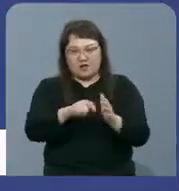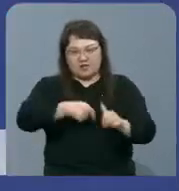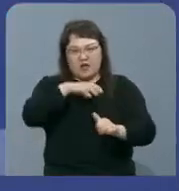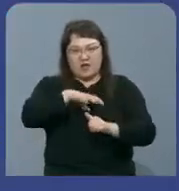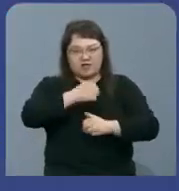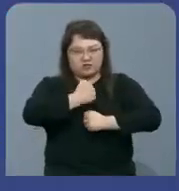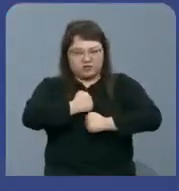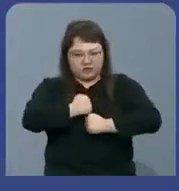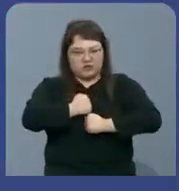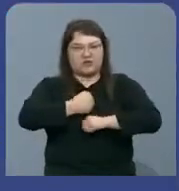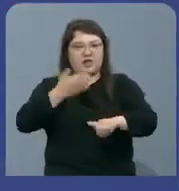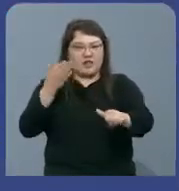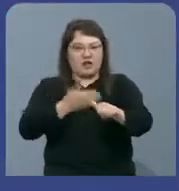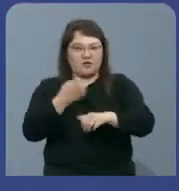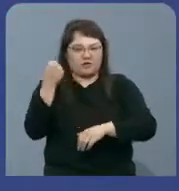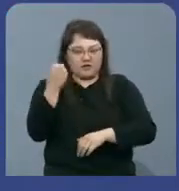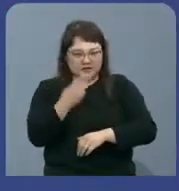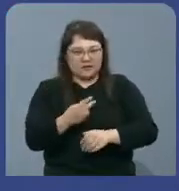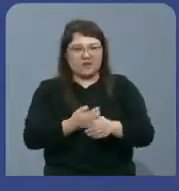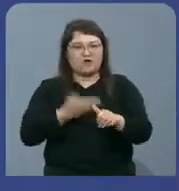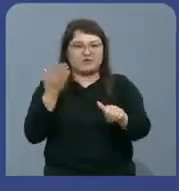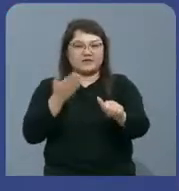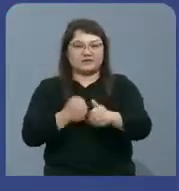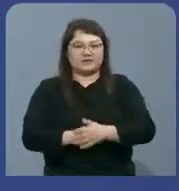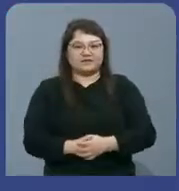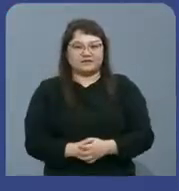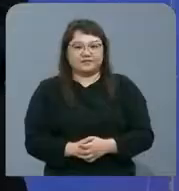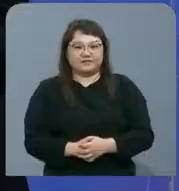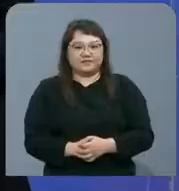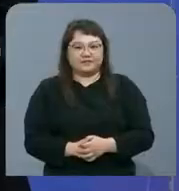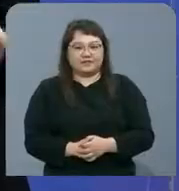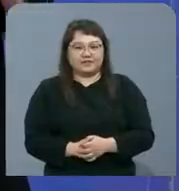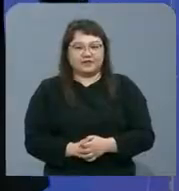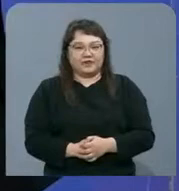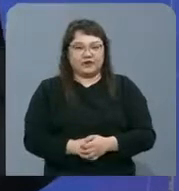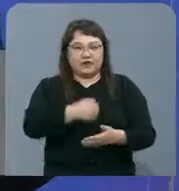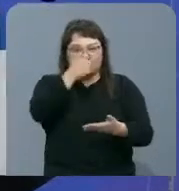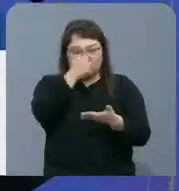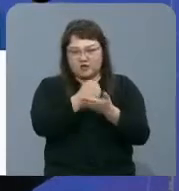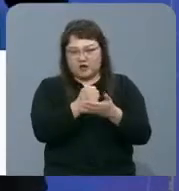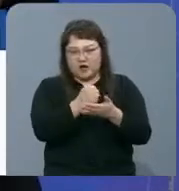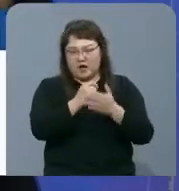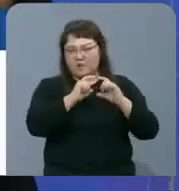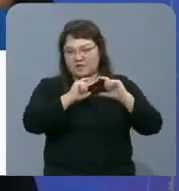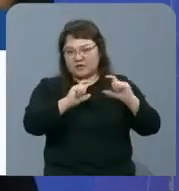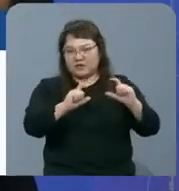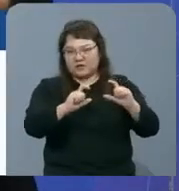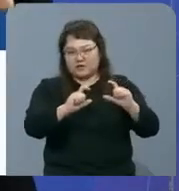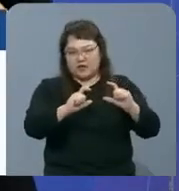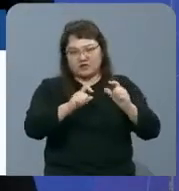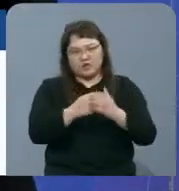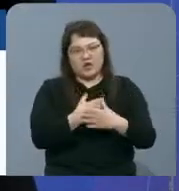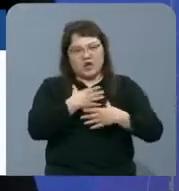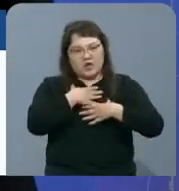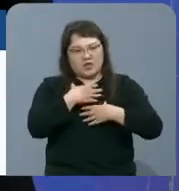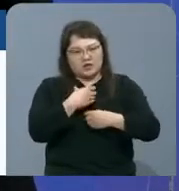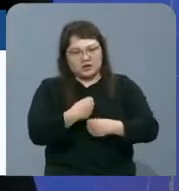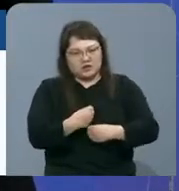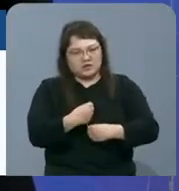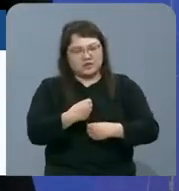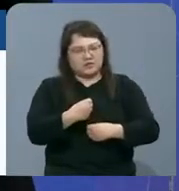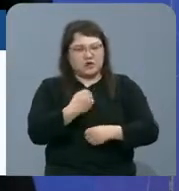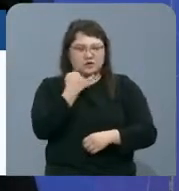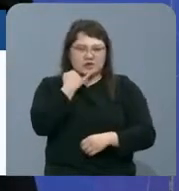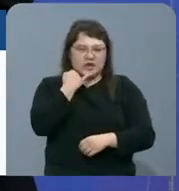수칙을 지켜달라고 다시 한번 부탁했습니다. 음성을 받으면 약간 이렇게 안도하는 경향도 없지 않아 있는